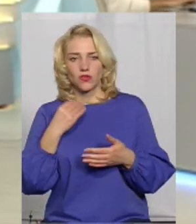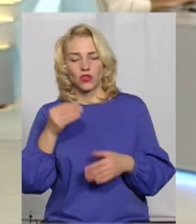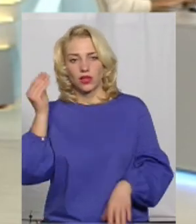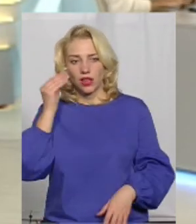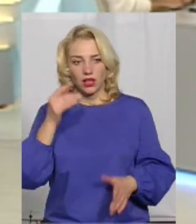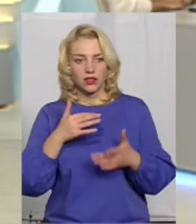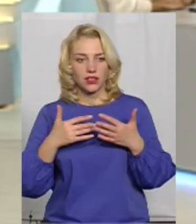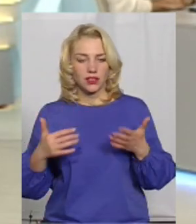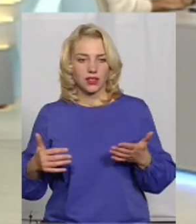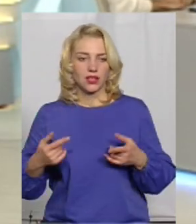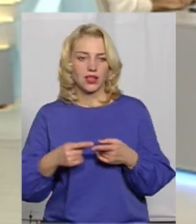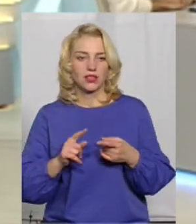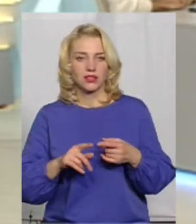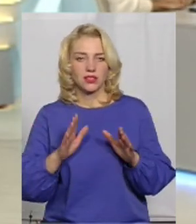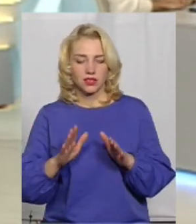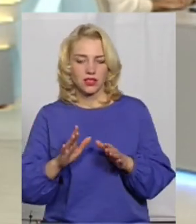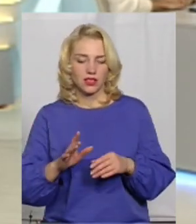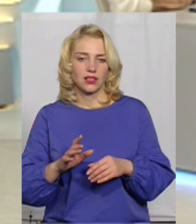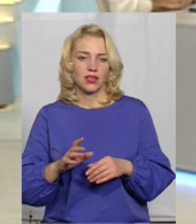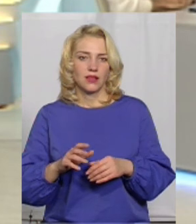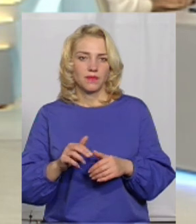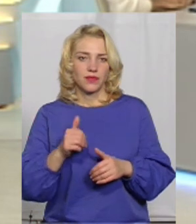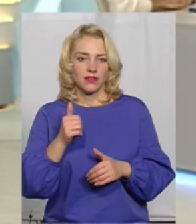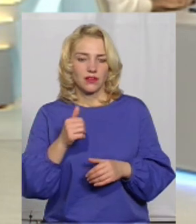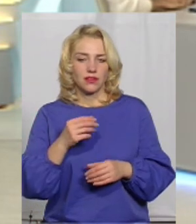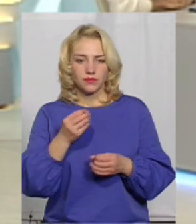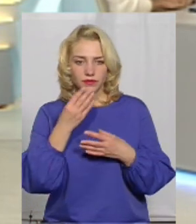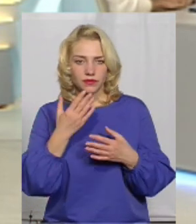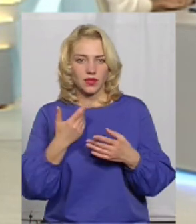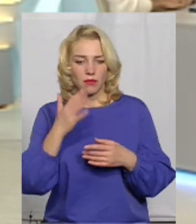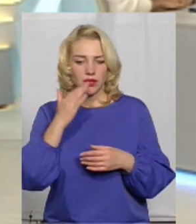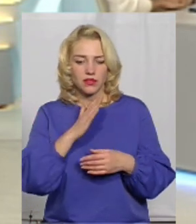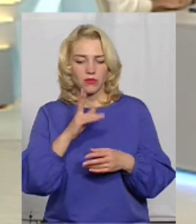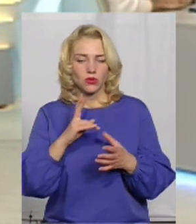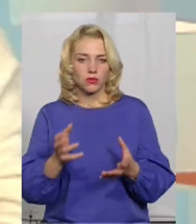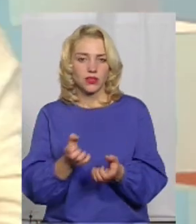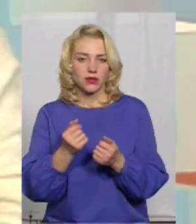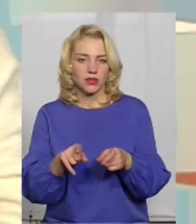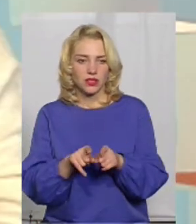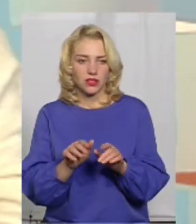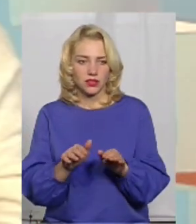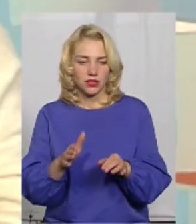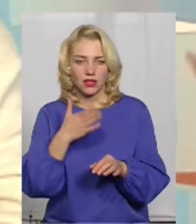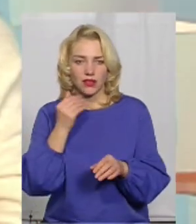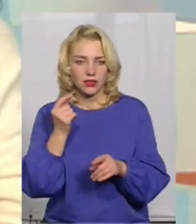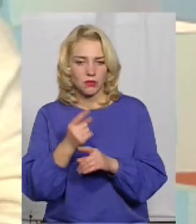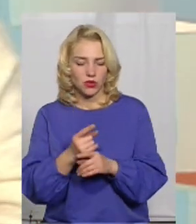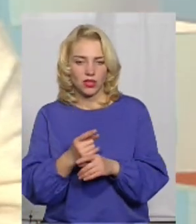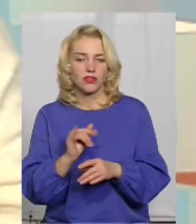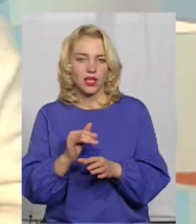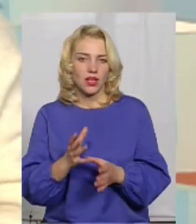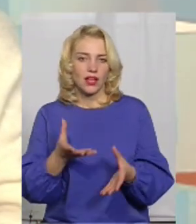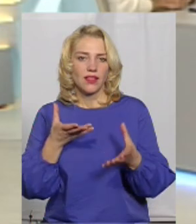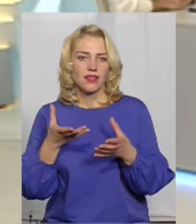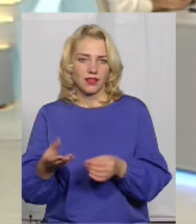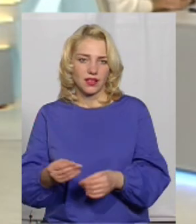і так далі. І ну, це тільки респект тим батькам, які підтримують, допомагають і не надихають, не забороняють, та,